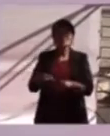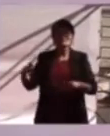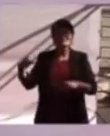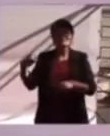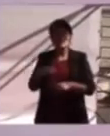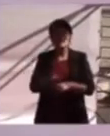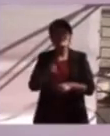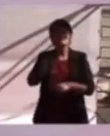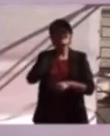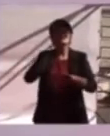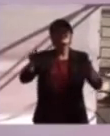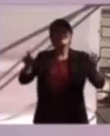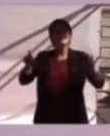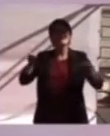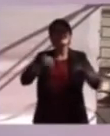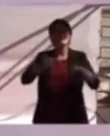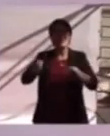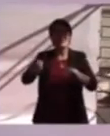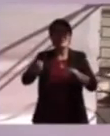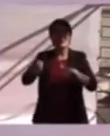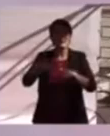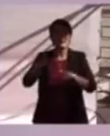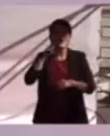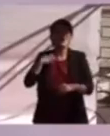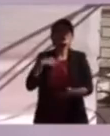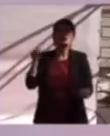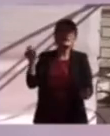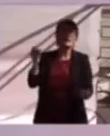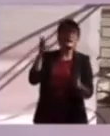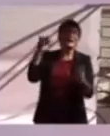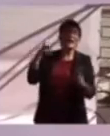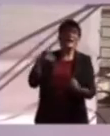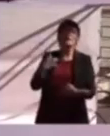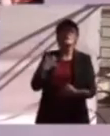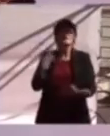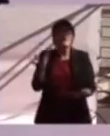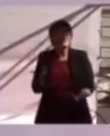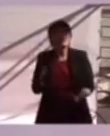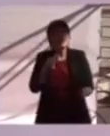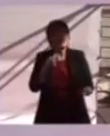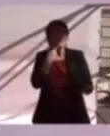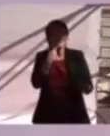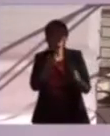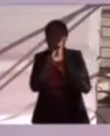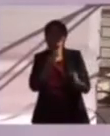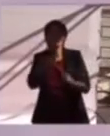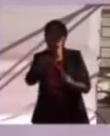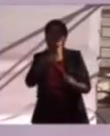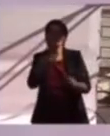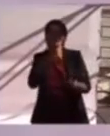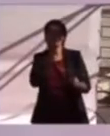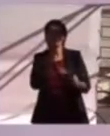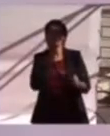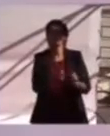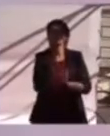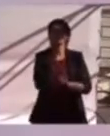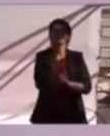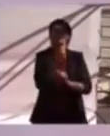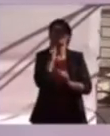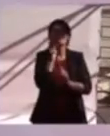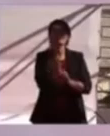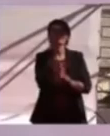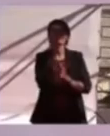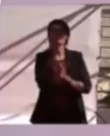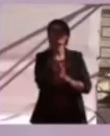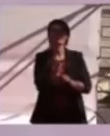un caso ma tutte le volte che si discute di mass salta fuori che sono 37 miliardi sarà un caso se sicuramente anche perché poi